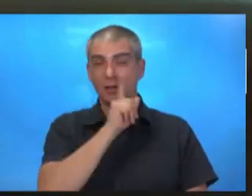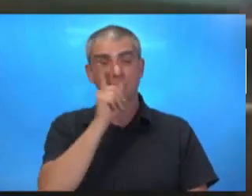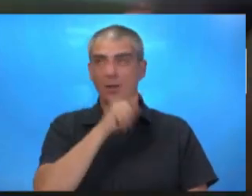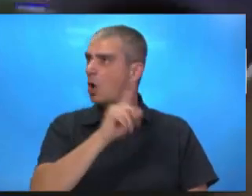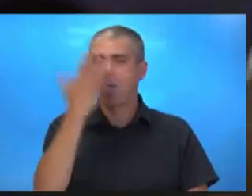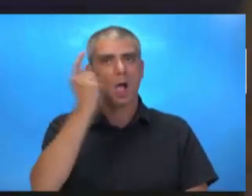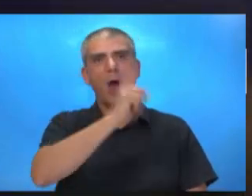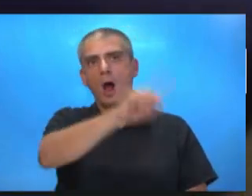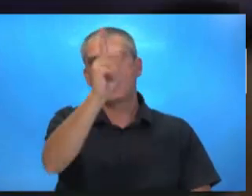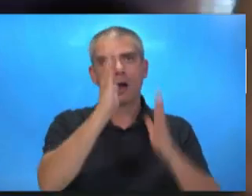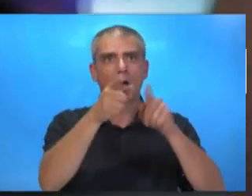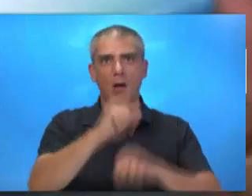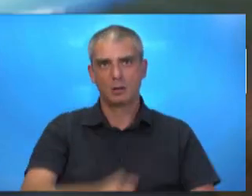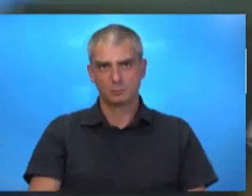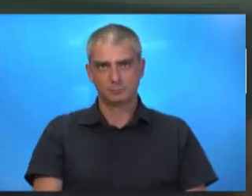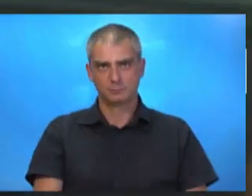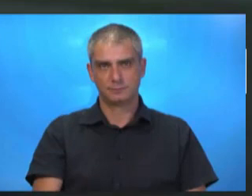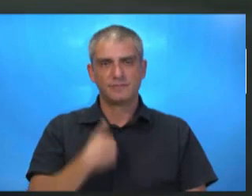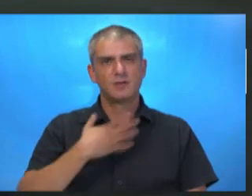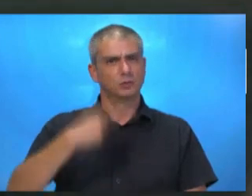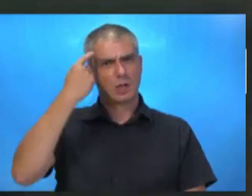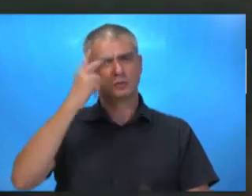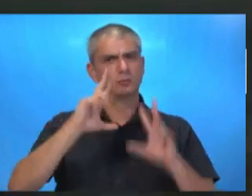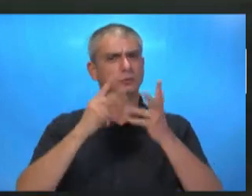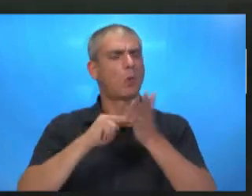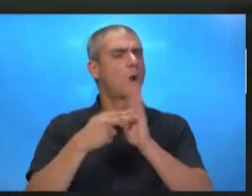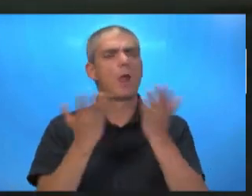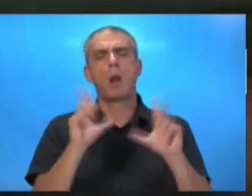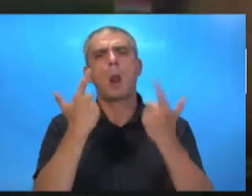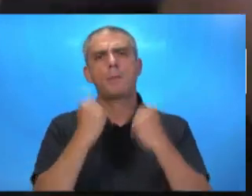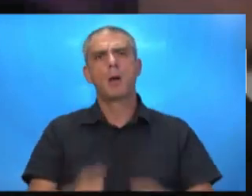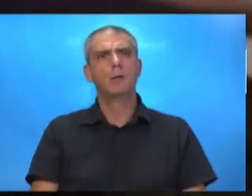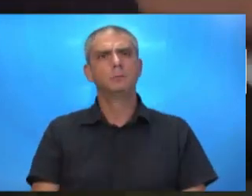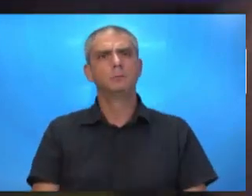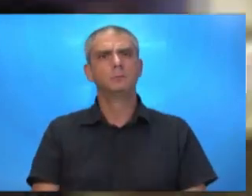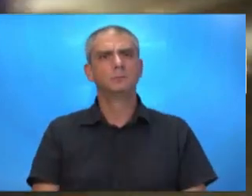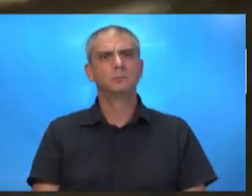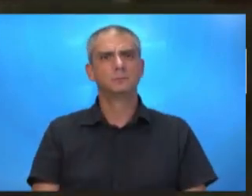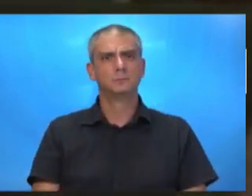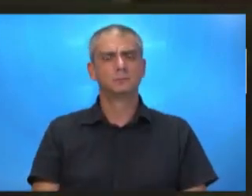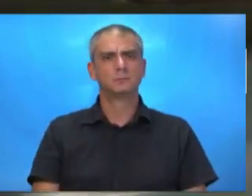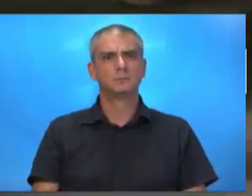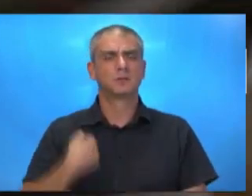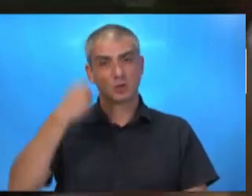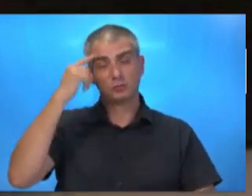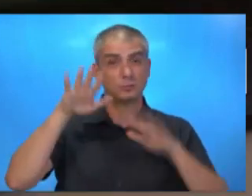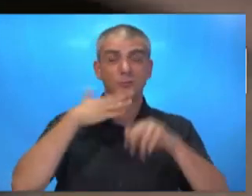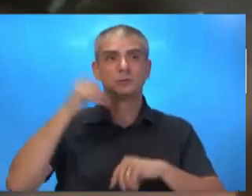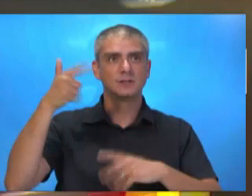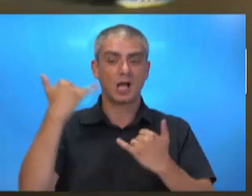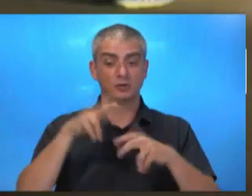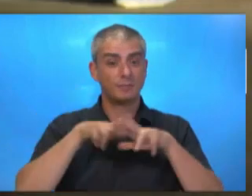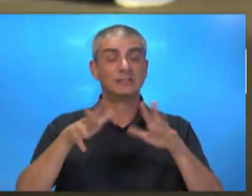פעם כך. אני רוצה לחשוב בצורה פוליטית. למה? אני חושב שממשלת ישראל נמצאת במצב